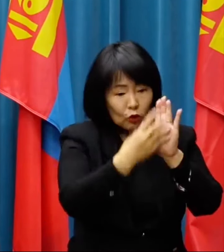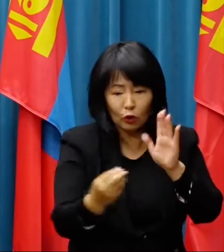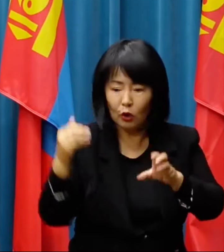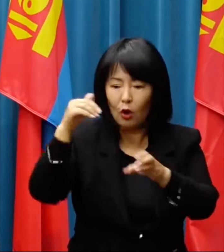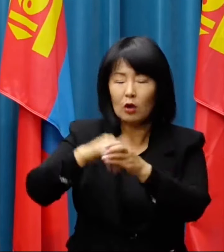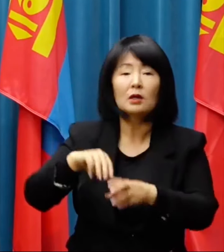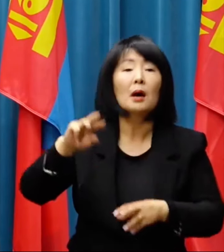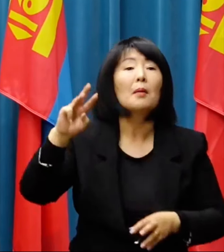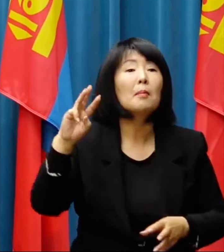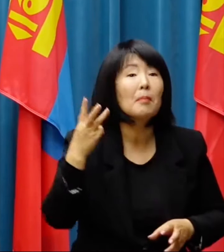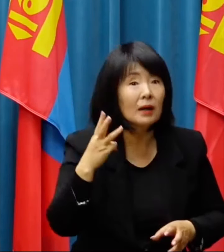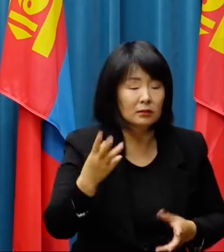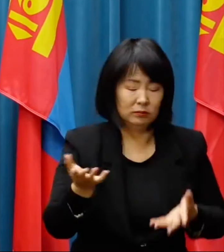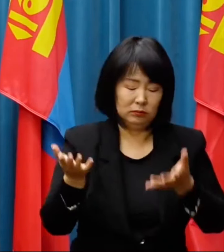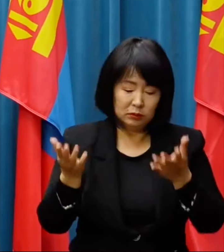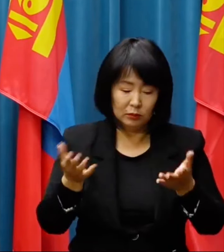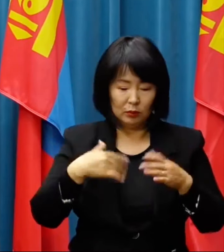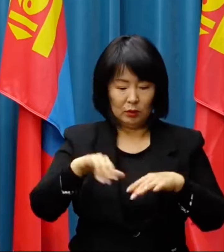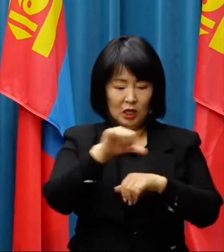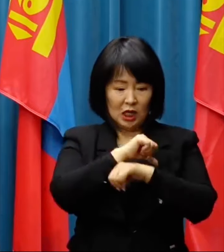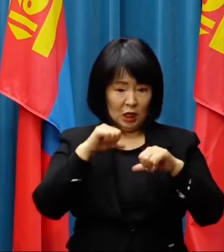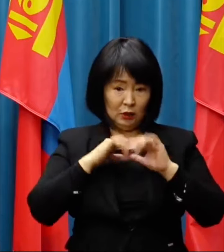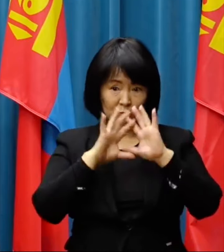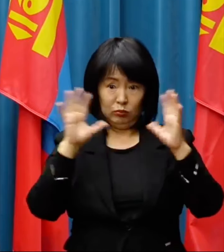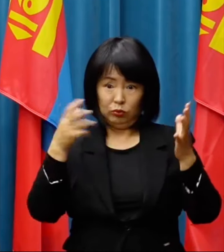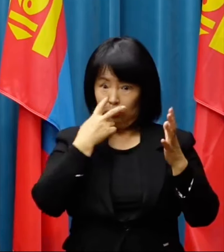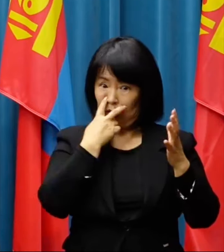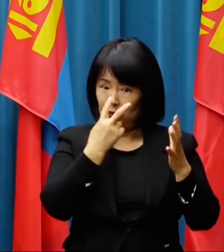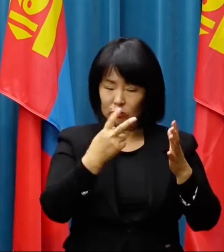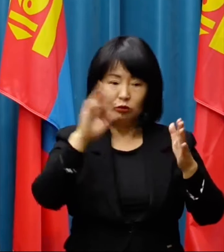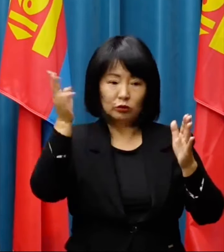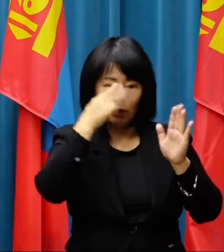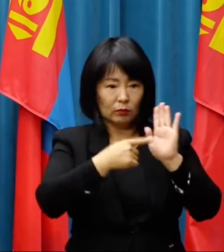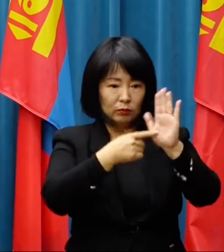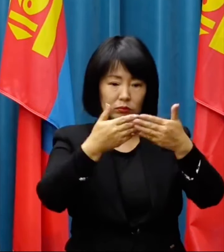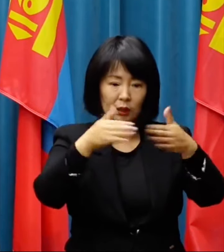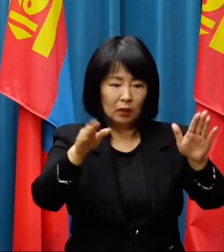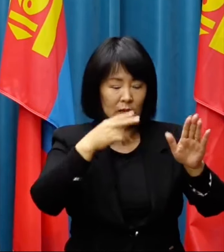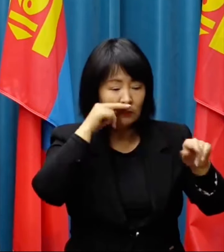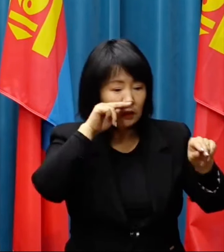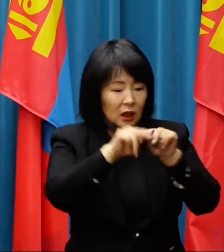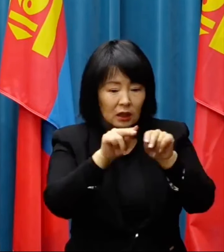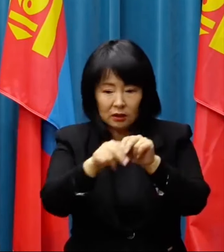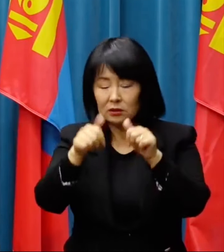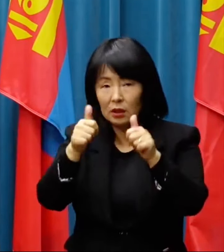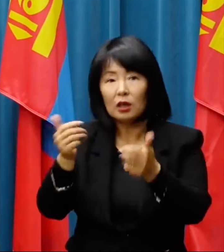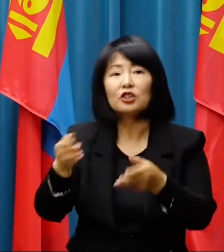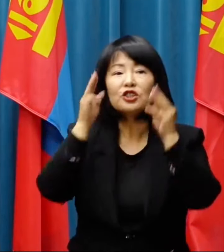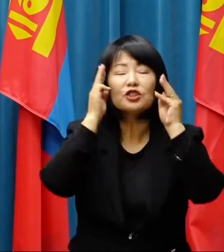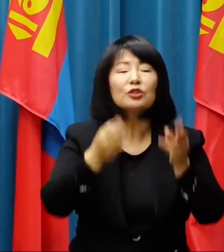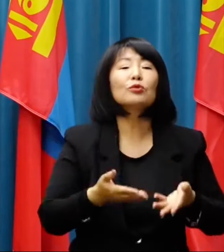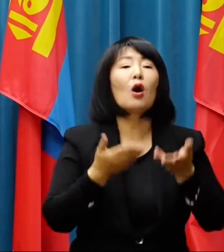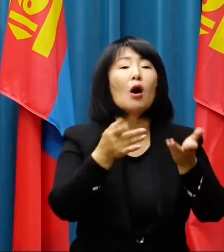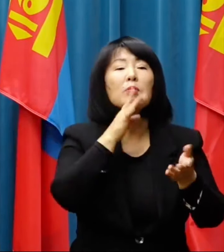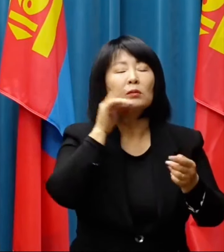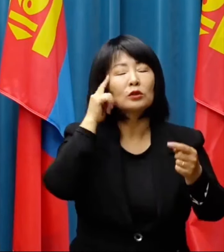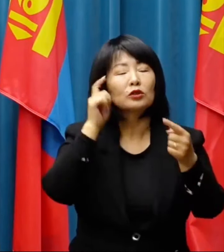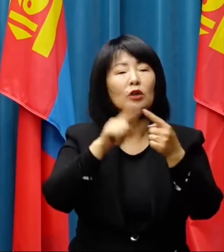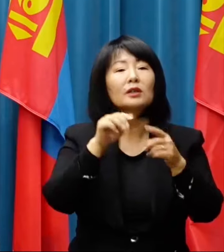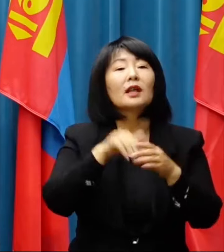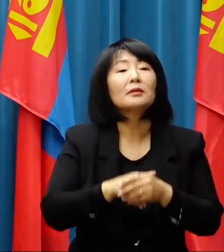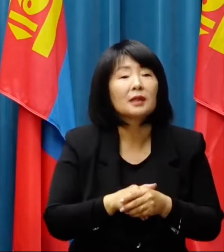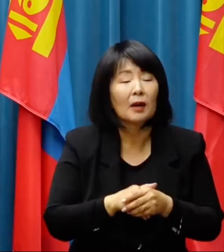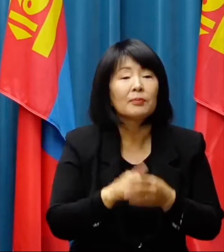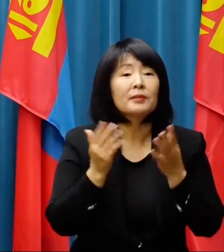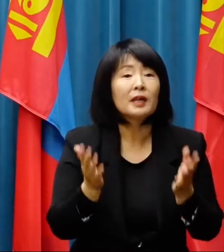үүсэхгүй. Тийм ч учраас бол ард түмнийхээ нүдэн дээр ил тод хяналттай болох ийм одоо шийдвэрийг хэрэгжүүлэх гэдэг зорилтыг дэвшүүлж байгаа. Ер